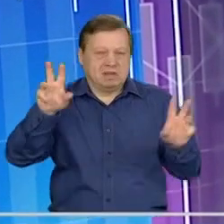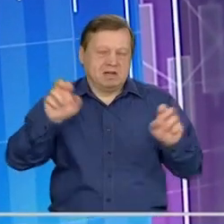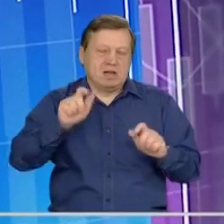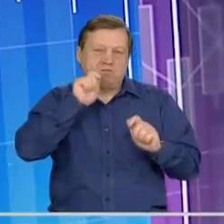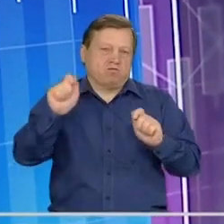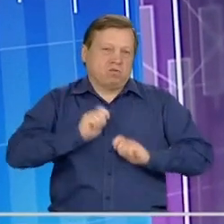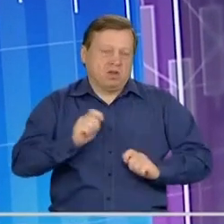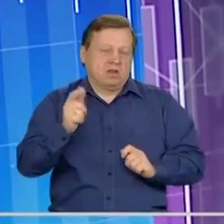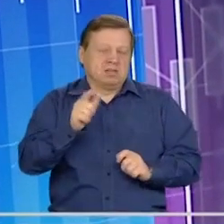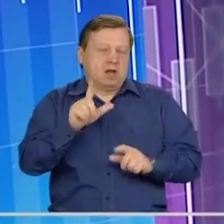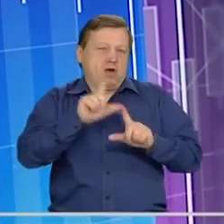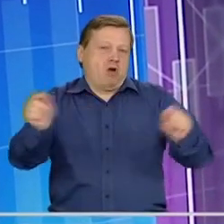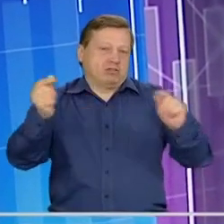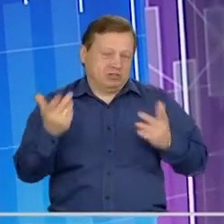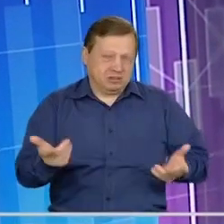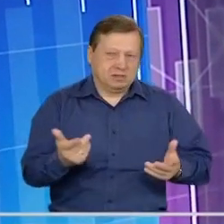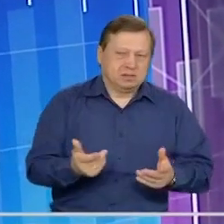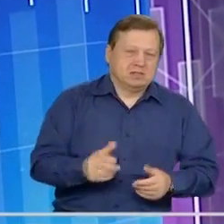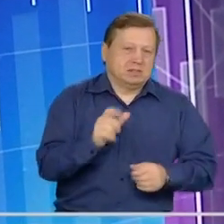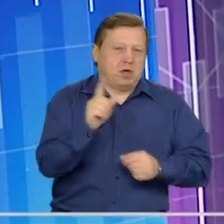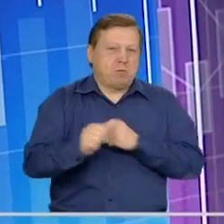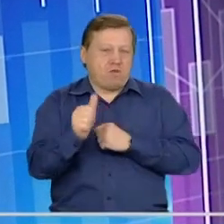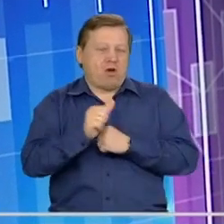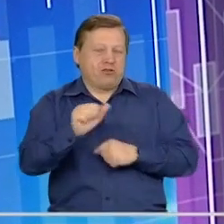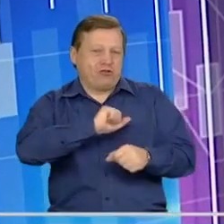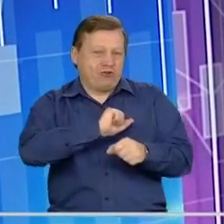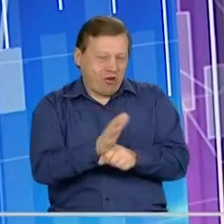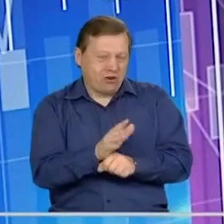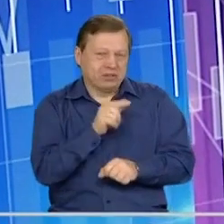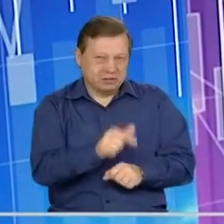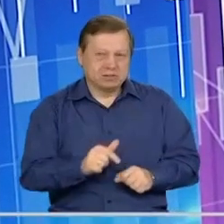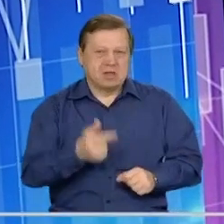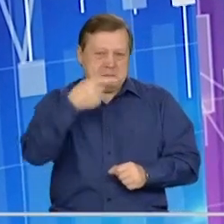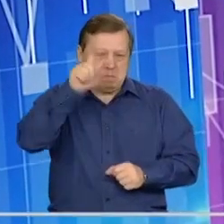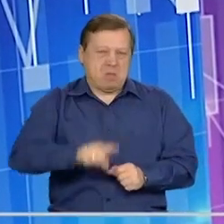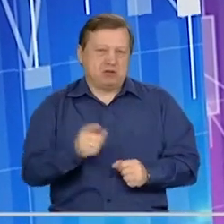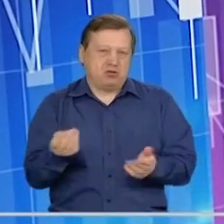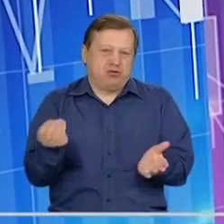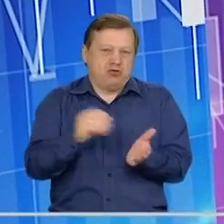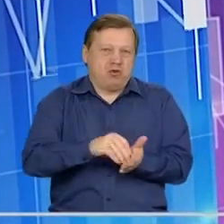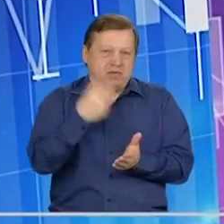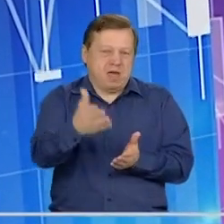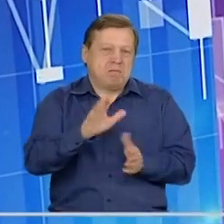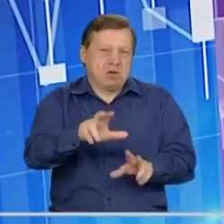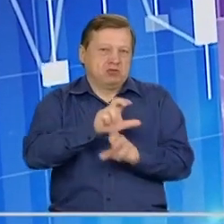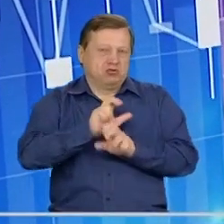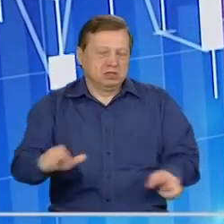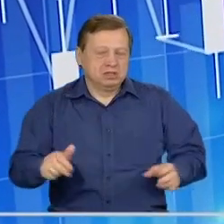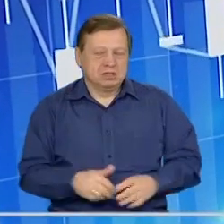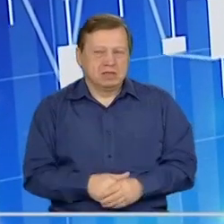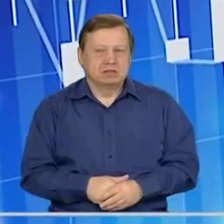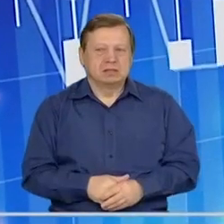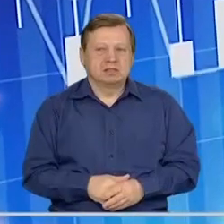w negatywnym znaczeniu tego słowa, czyli od koronawirusa i tego, że mamy ten miesiąc dodatkowo na to, żeby dopełnić formalności, a przede